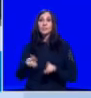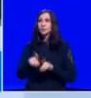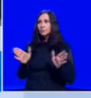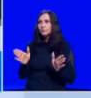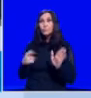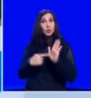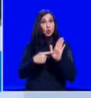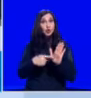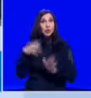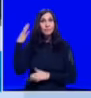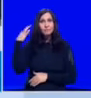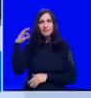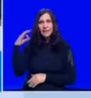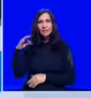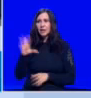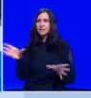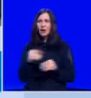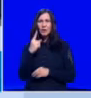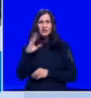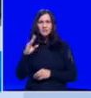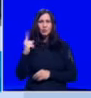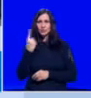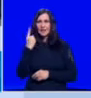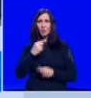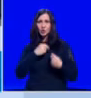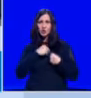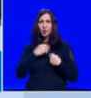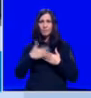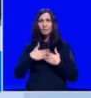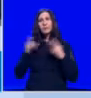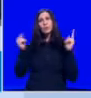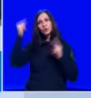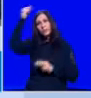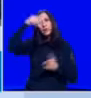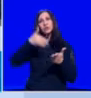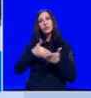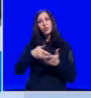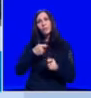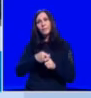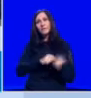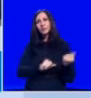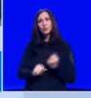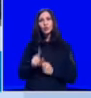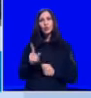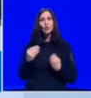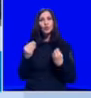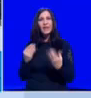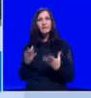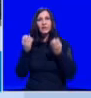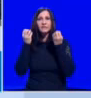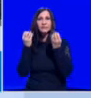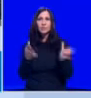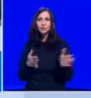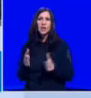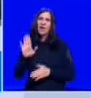Това, че е посочен от президента, е изцяло единствено само заслуга на ППДБ, защото поправките в Конституцията, които даваха възможност... Не, не ме